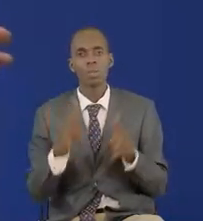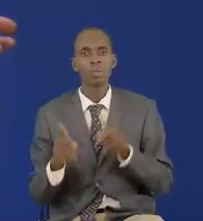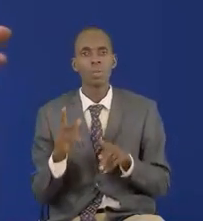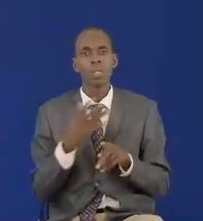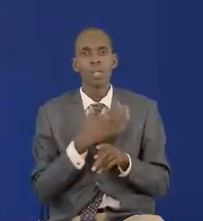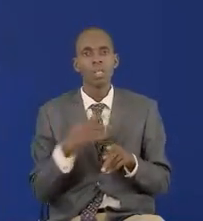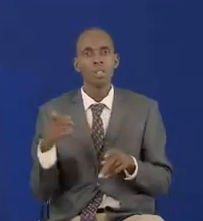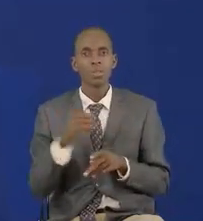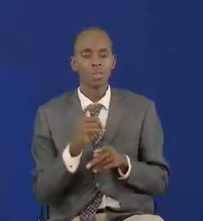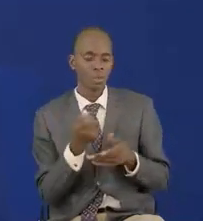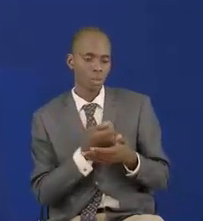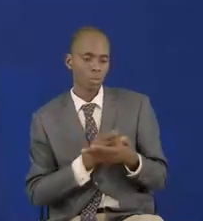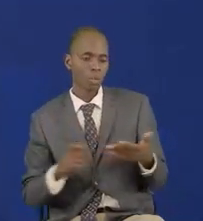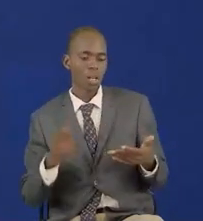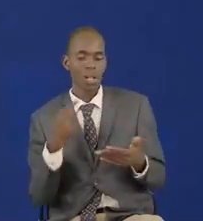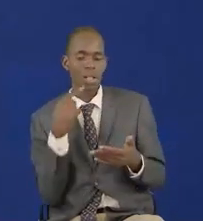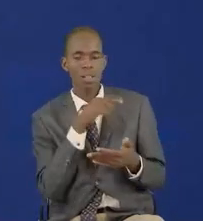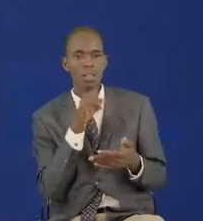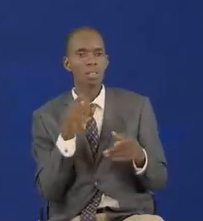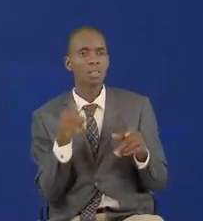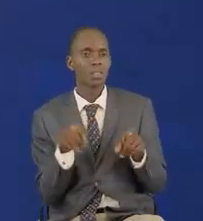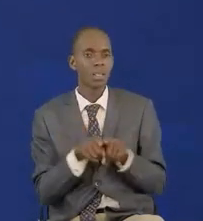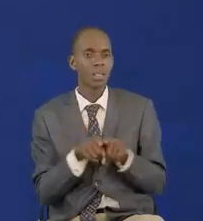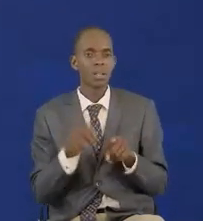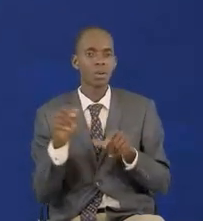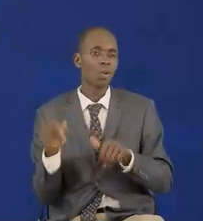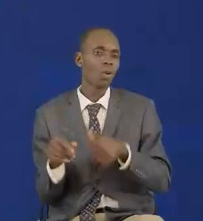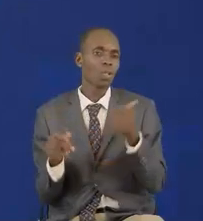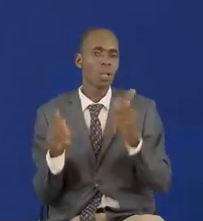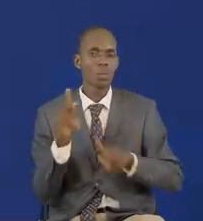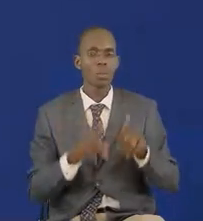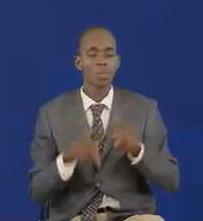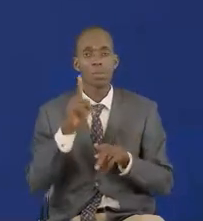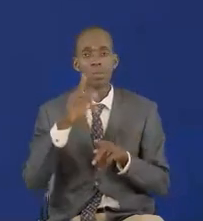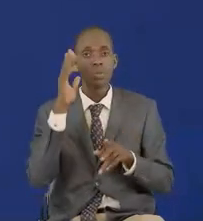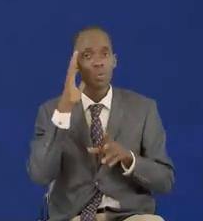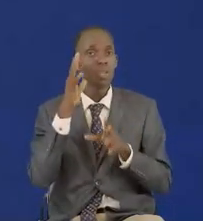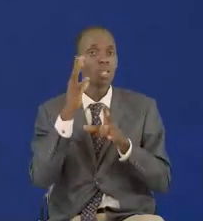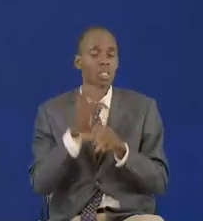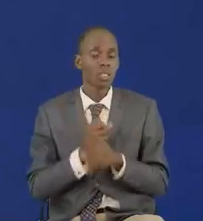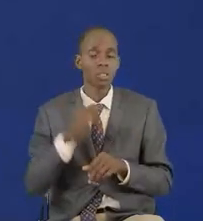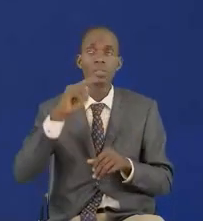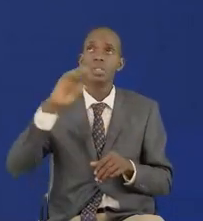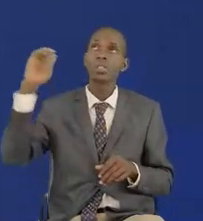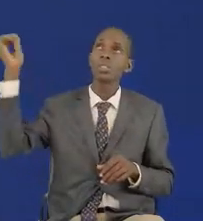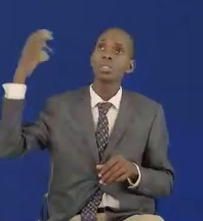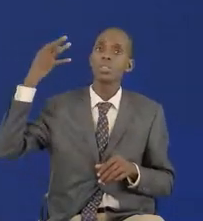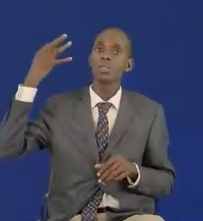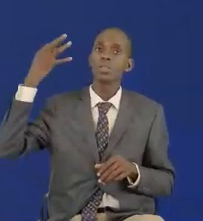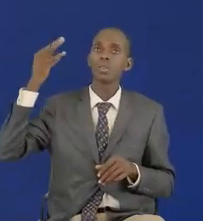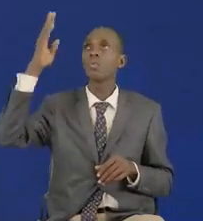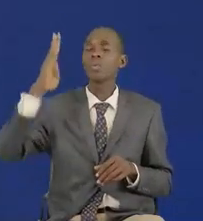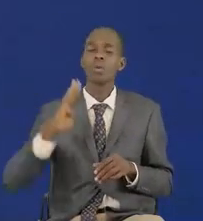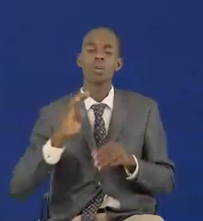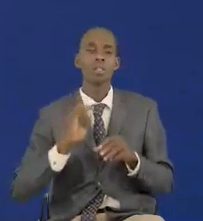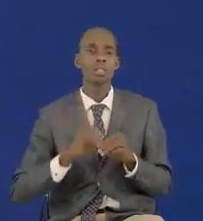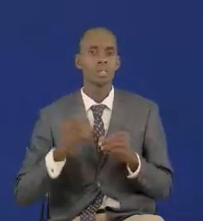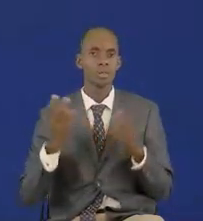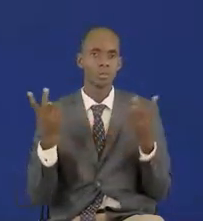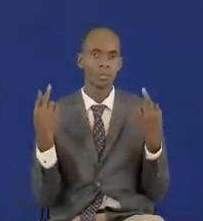et tu écris et tu mens comme chacun de la barbe tu reçois la grâce de Dieu en